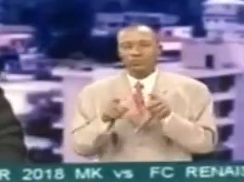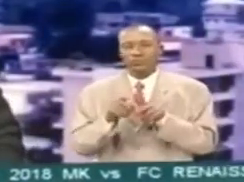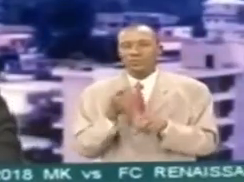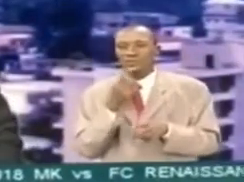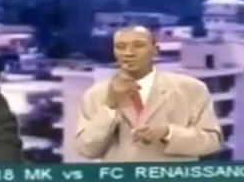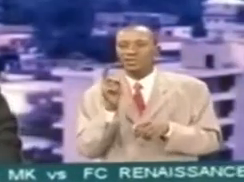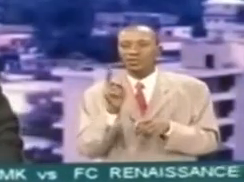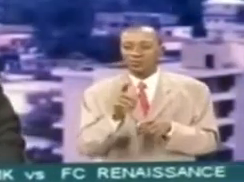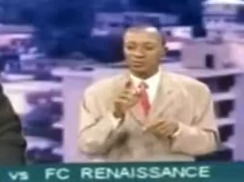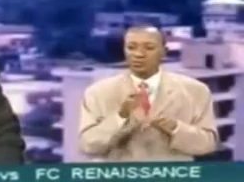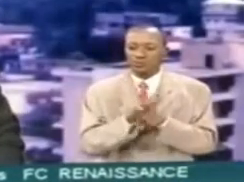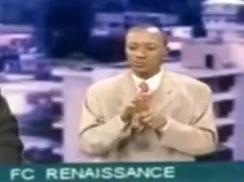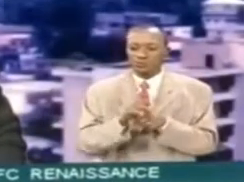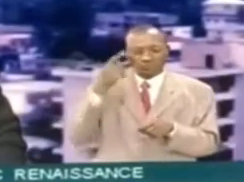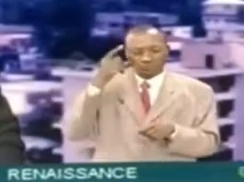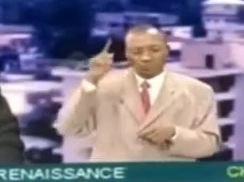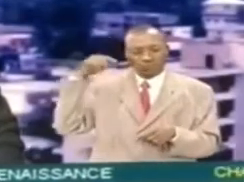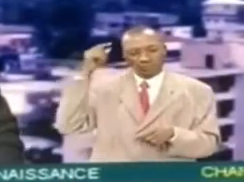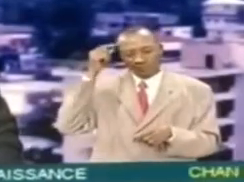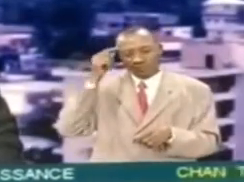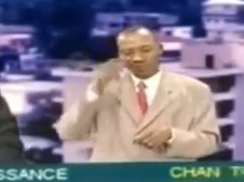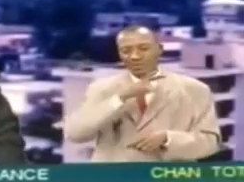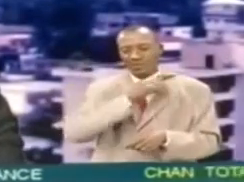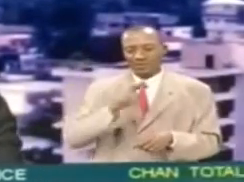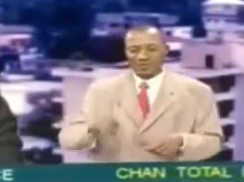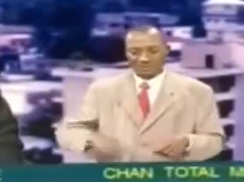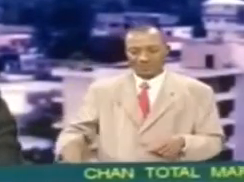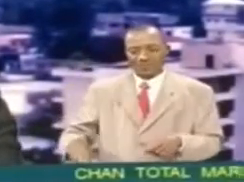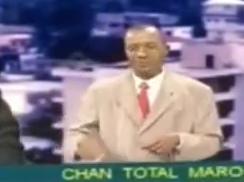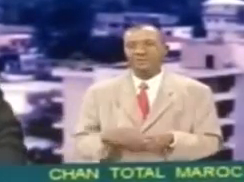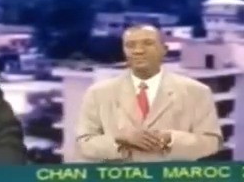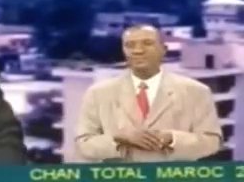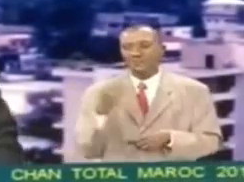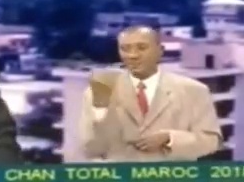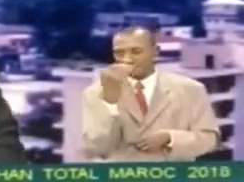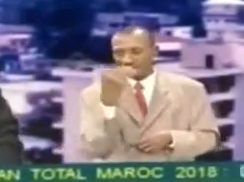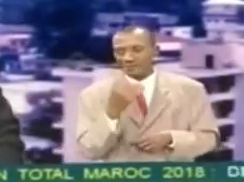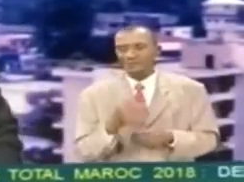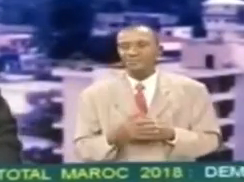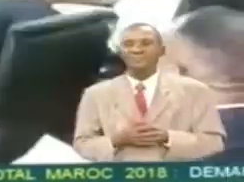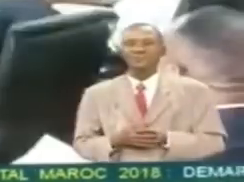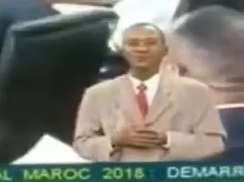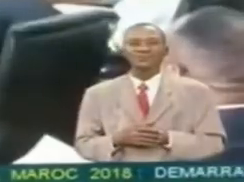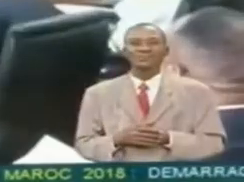de la République. Un reportage signé Jean-Pierre-Henri Kassangamabegou.